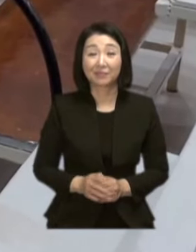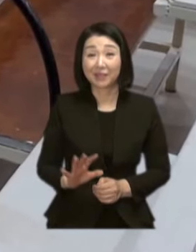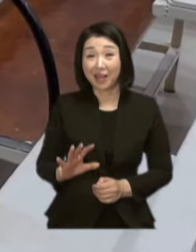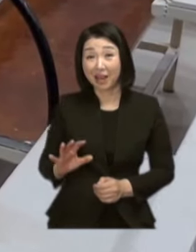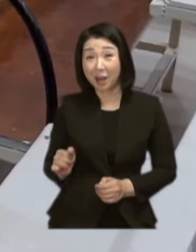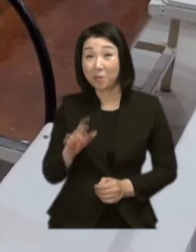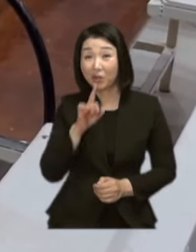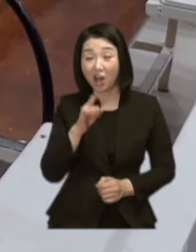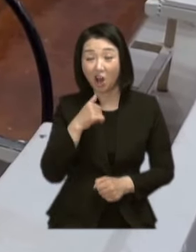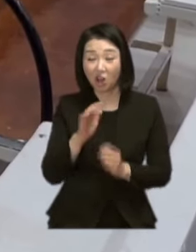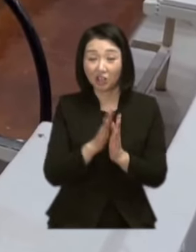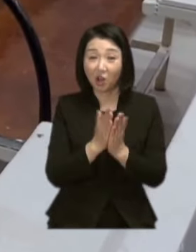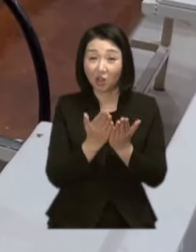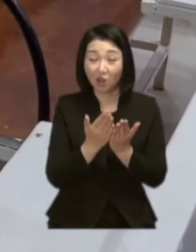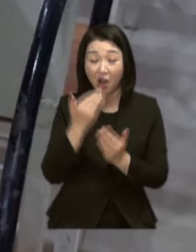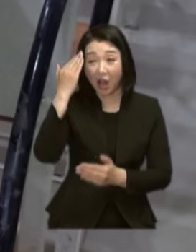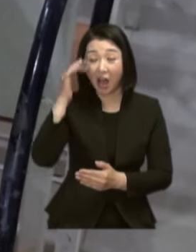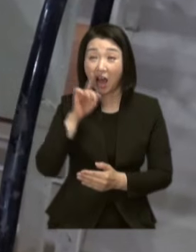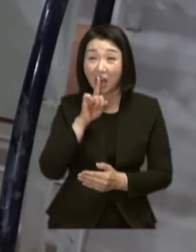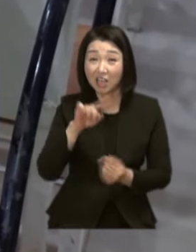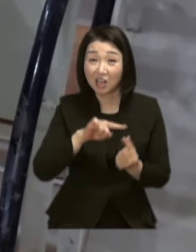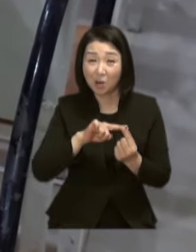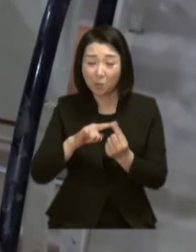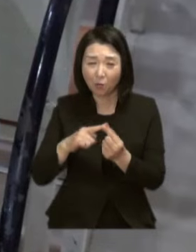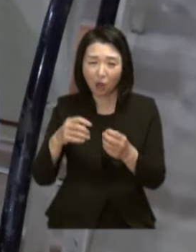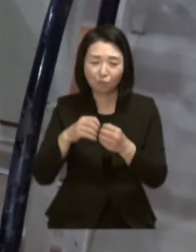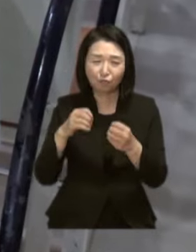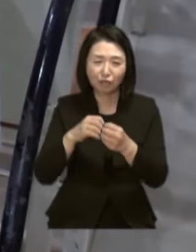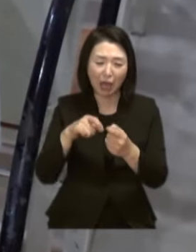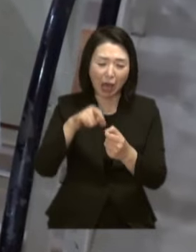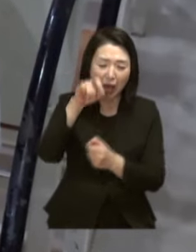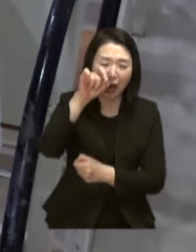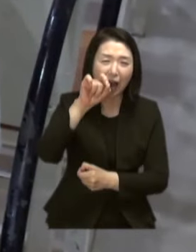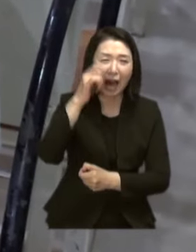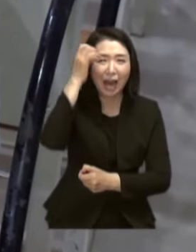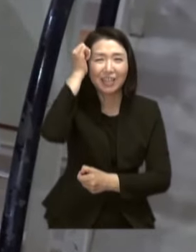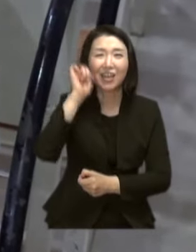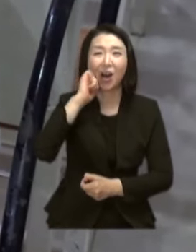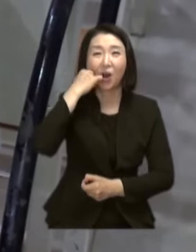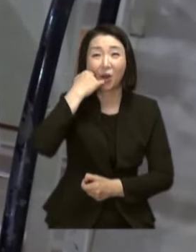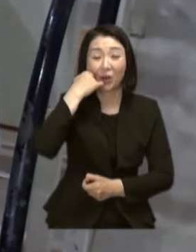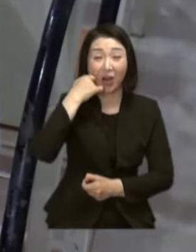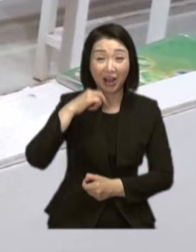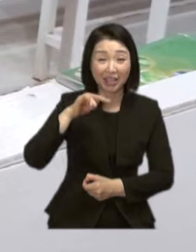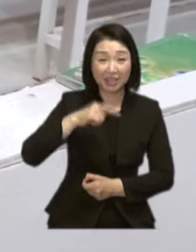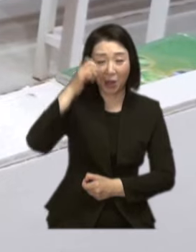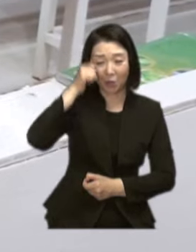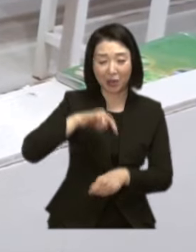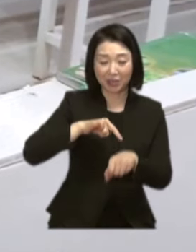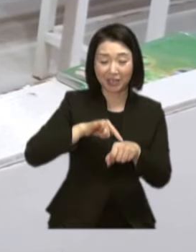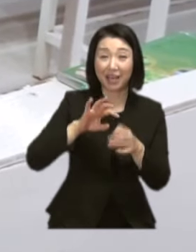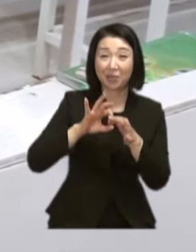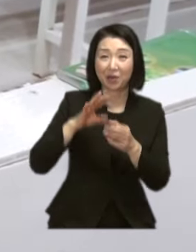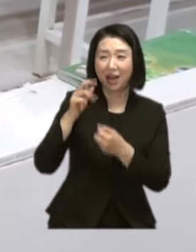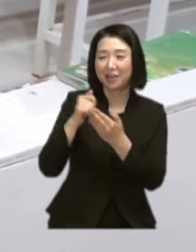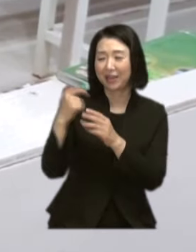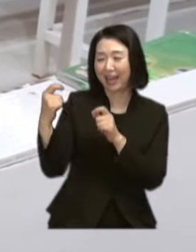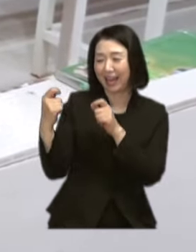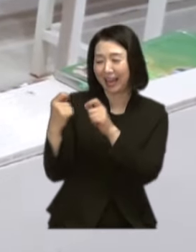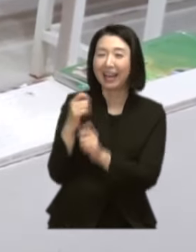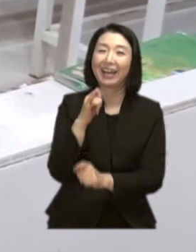캄보디아어 성경이 한글보다 문장이 길어 외우기 힘들지만 이 시간을 통해 하나님과 더욱 가까워지는